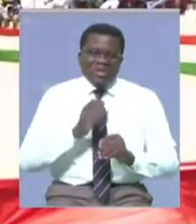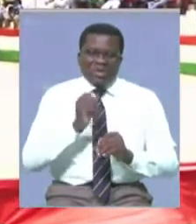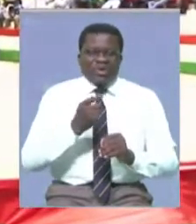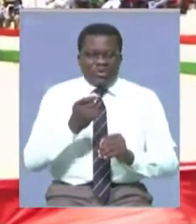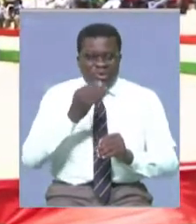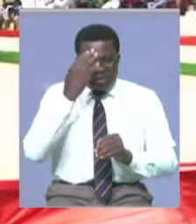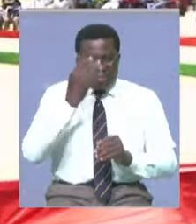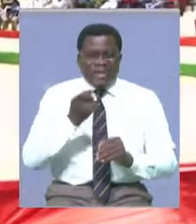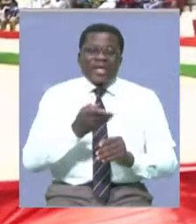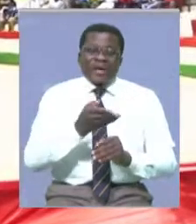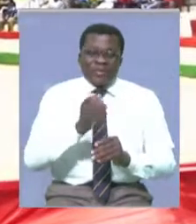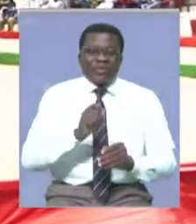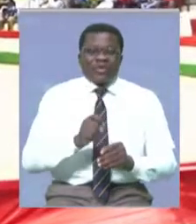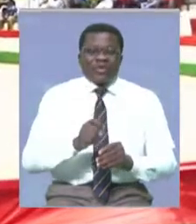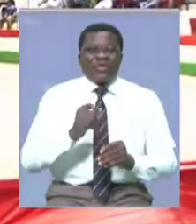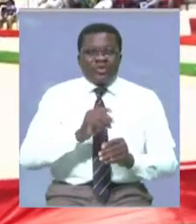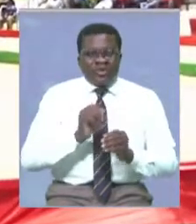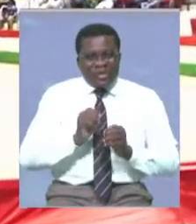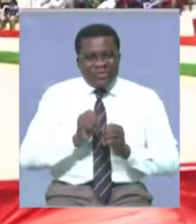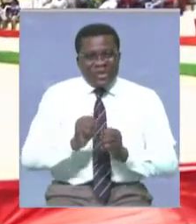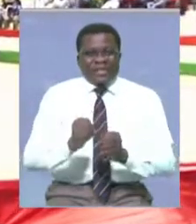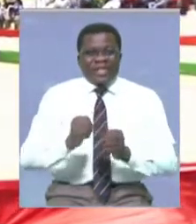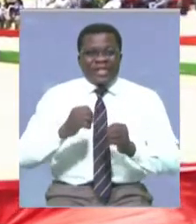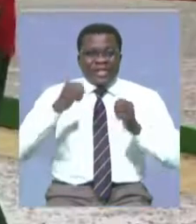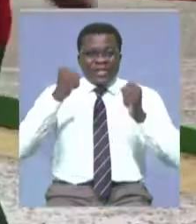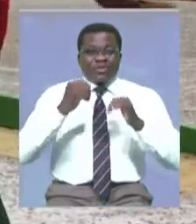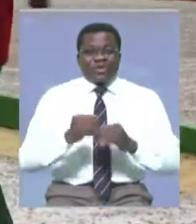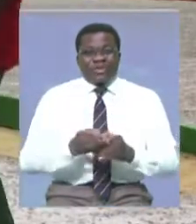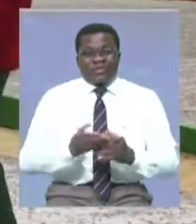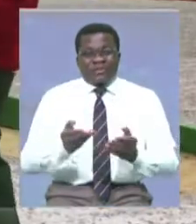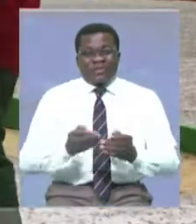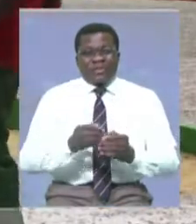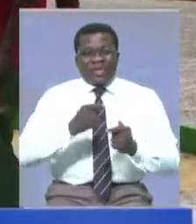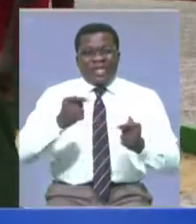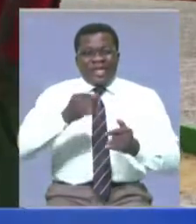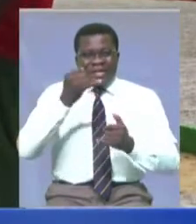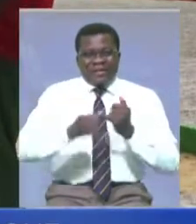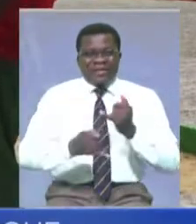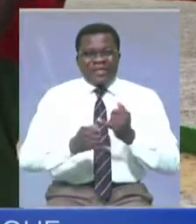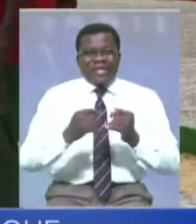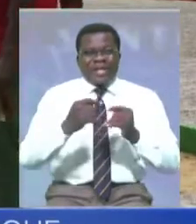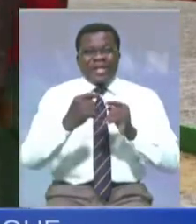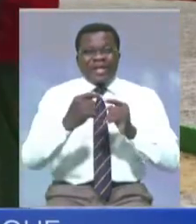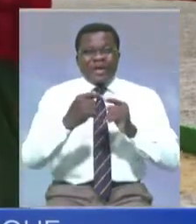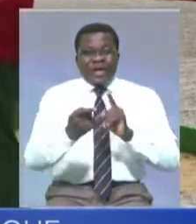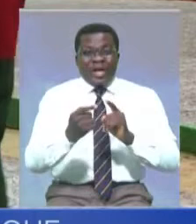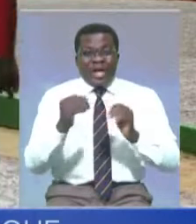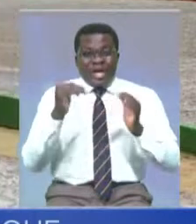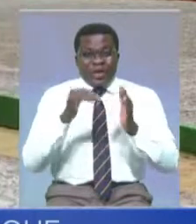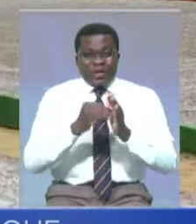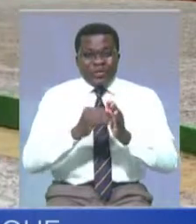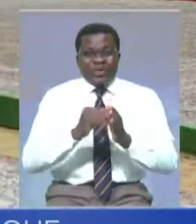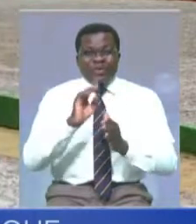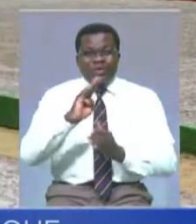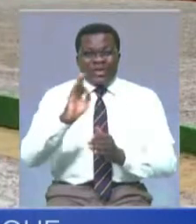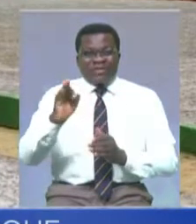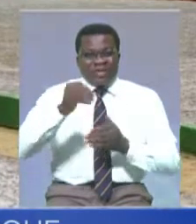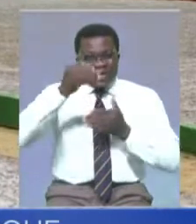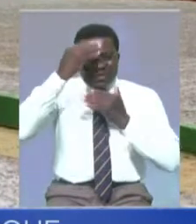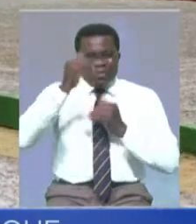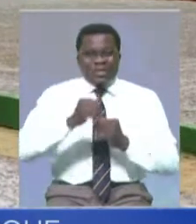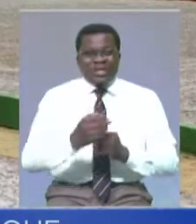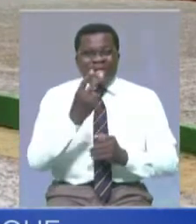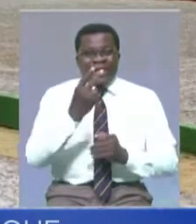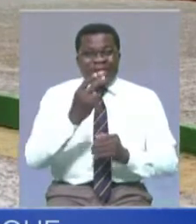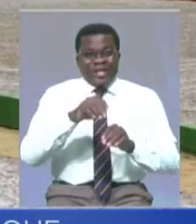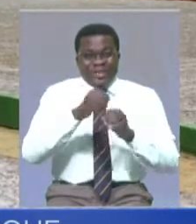vraiment vexé, mais je suis un sportif, je ne fais que supporter. La grande finale oppose le Burkina Faso 2 au Maroc, les 2 équipes les plus